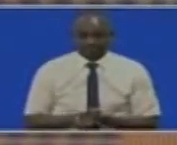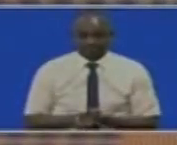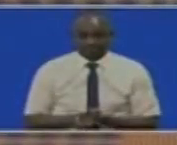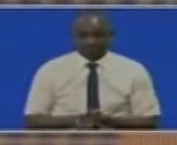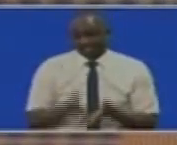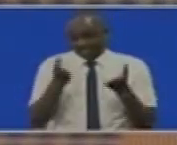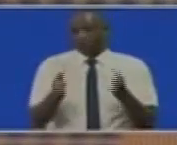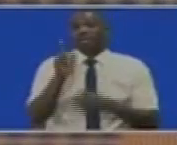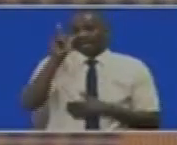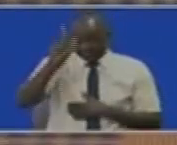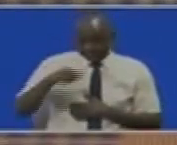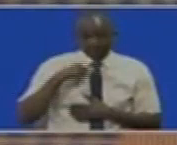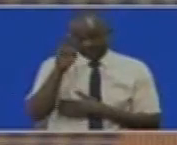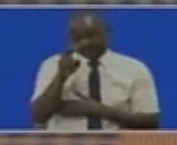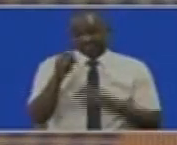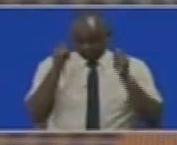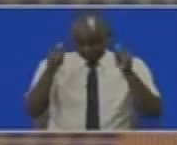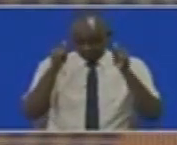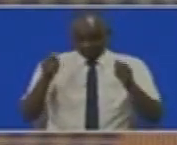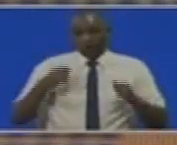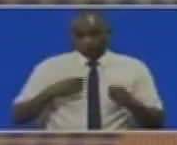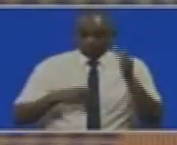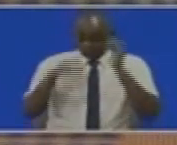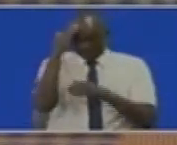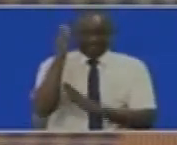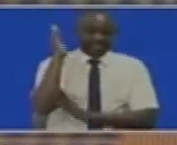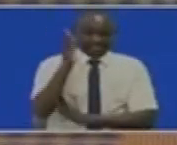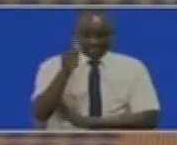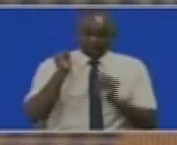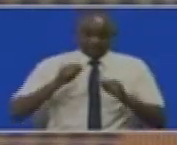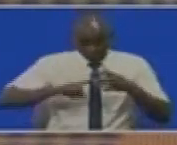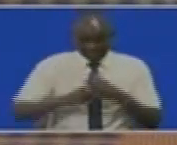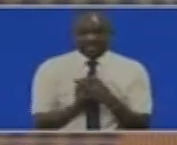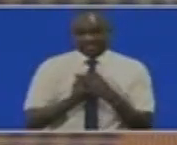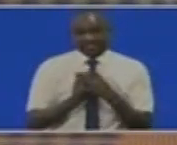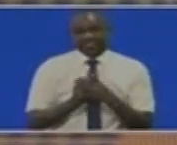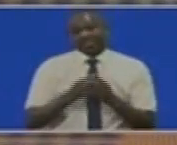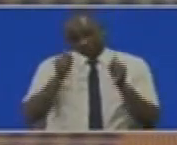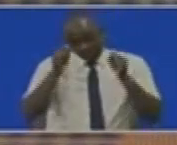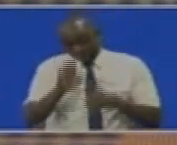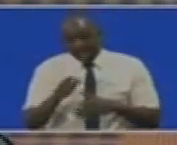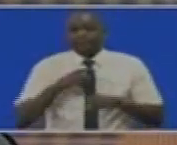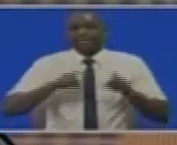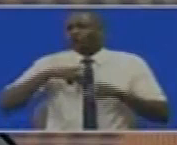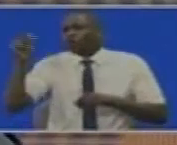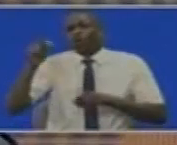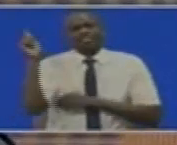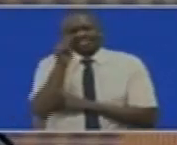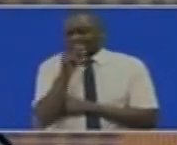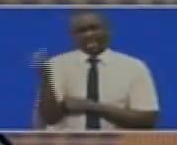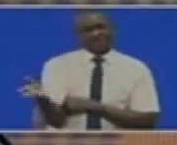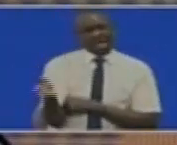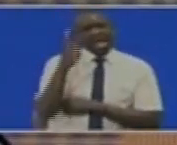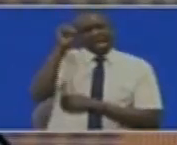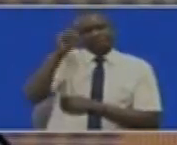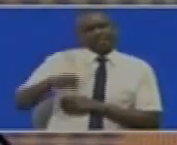Mtazamaji, baadaye tutaangazia pia mgomo wa wahadhiri ambao wametishia kuanza mgomo wao. Lakini kwanza tuelekee nchini Tanzania, ambako mbunge